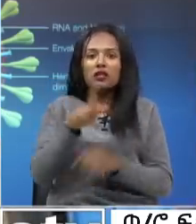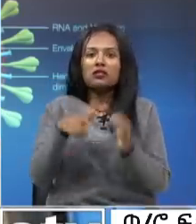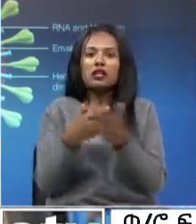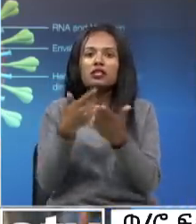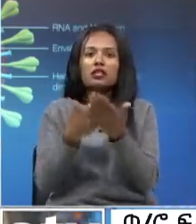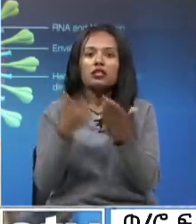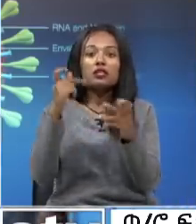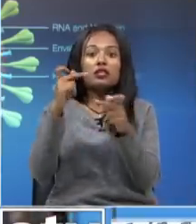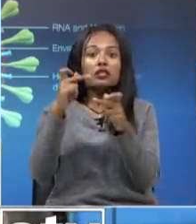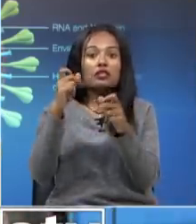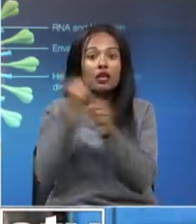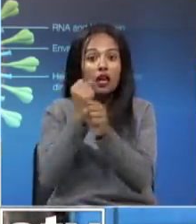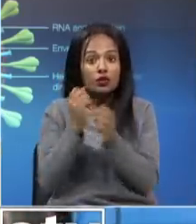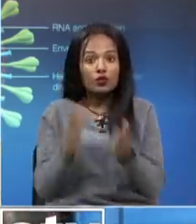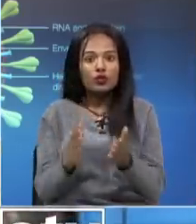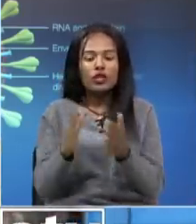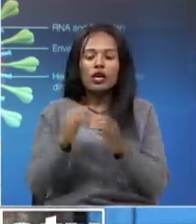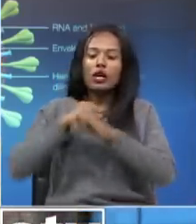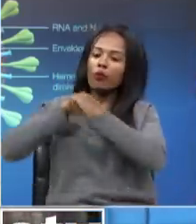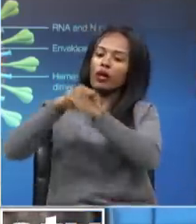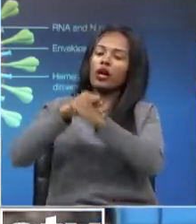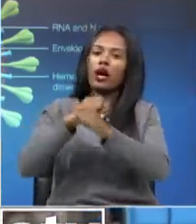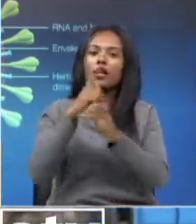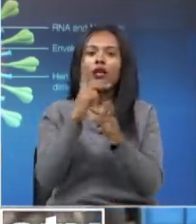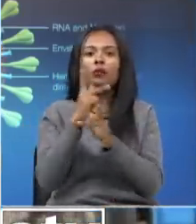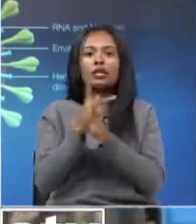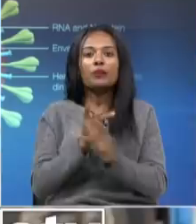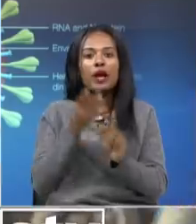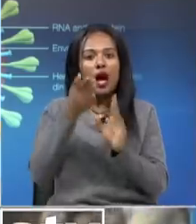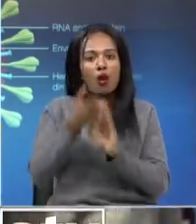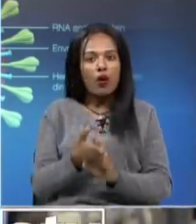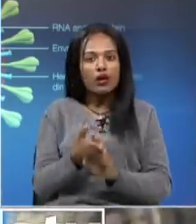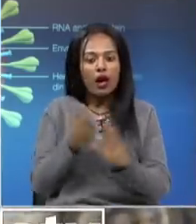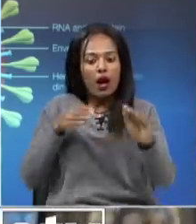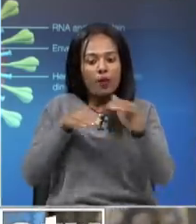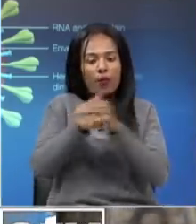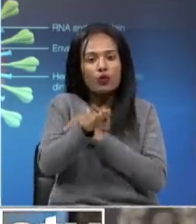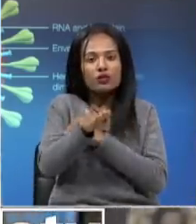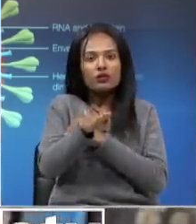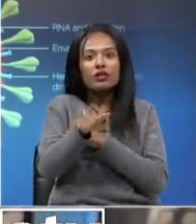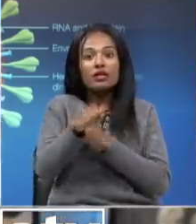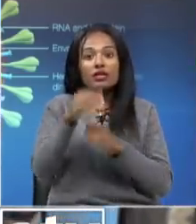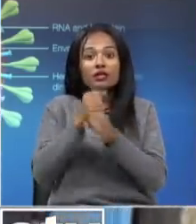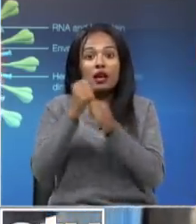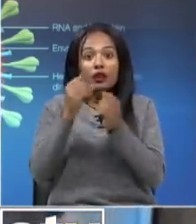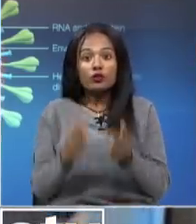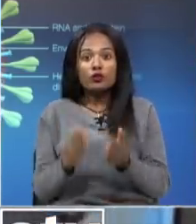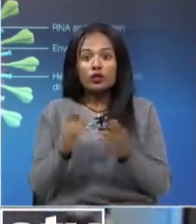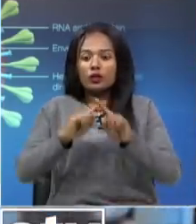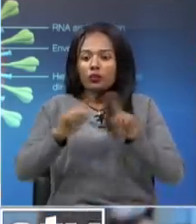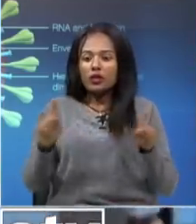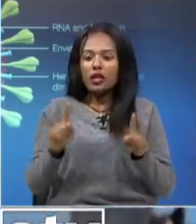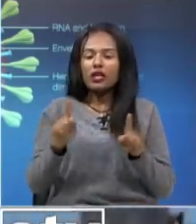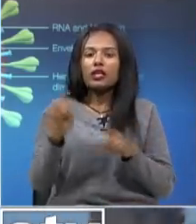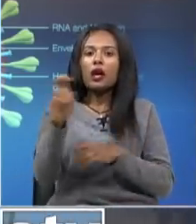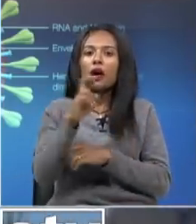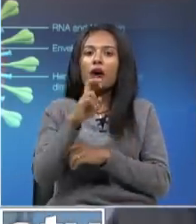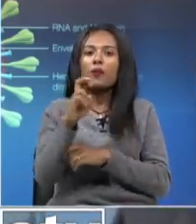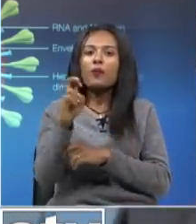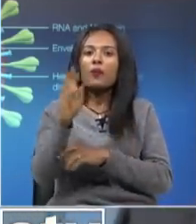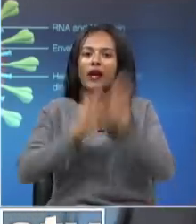እነዚህ ሰራተኞችን ከመከላከልና ከመጠበቅ አኳያ በውስጥ ለውስጥ ሰራተኞቻችን በተለይ ባስካፒቴኖቻችን